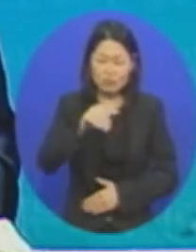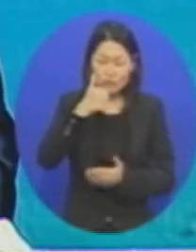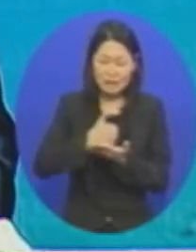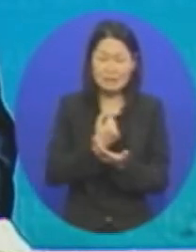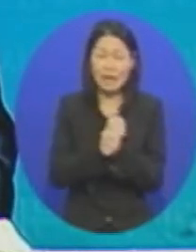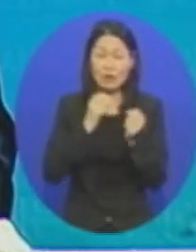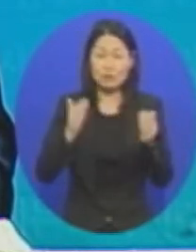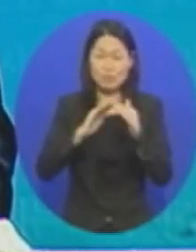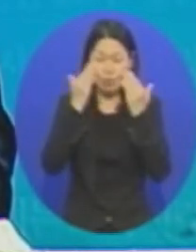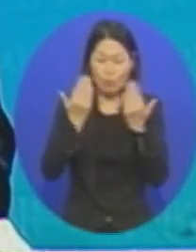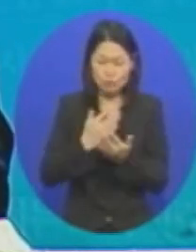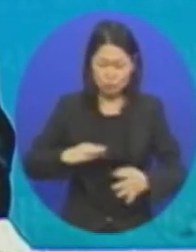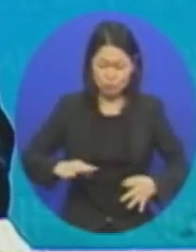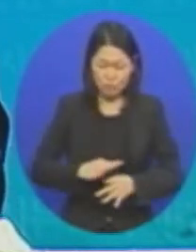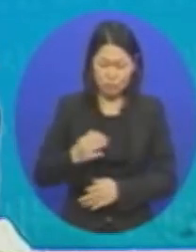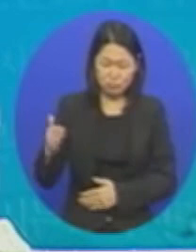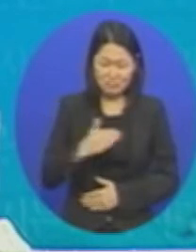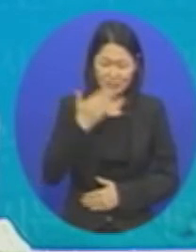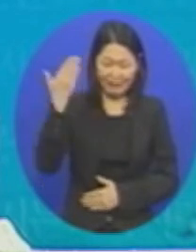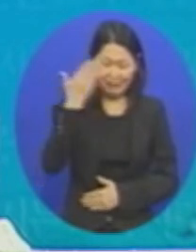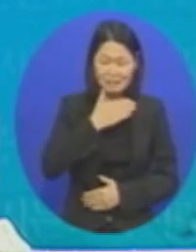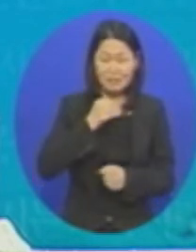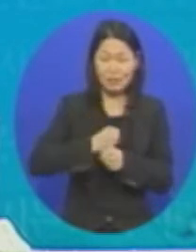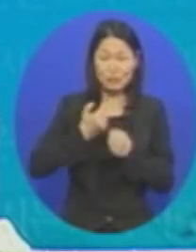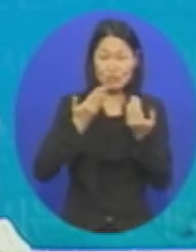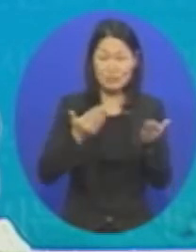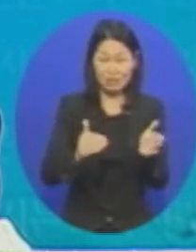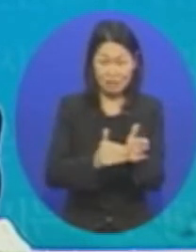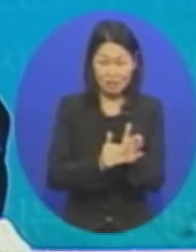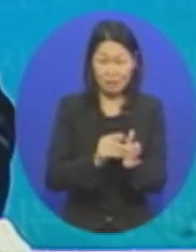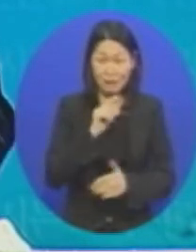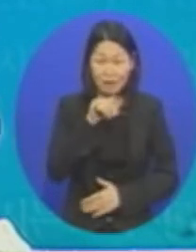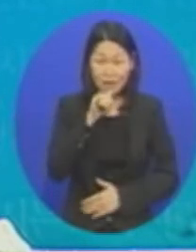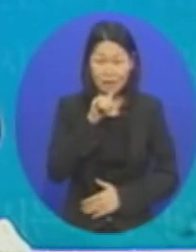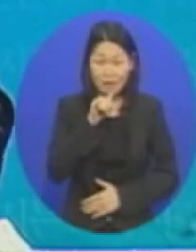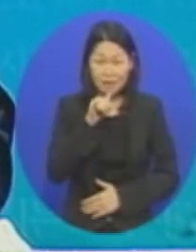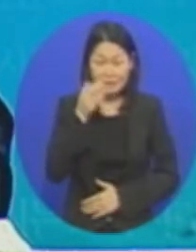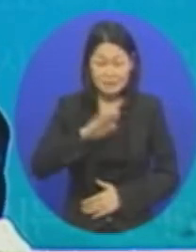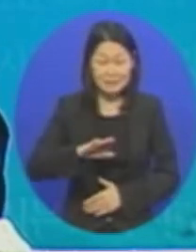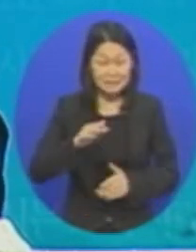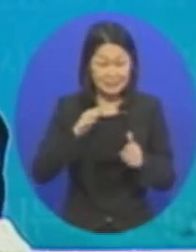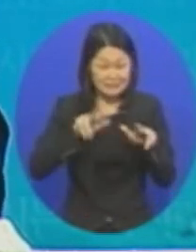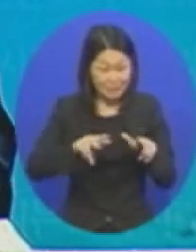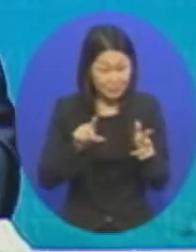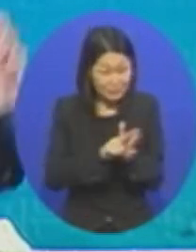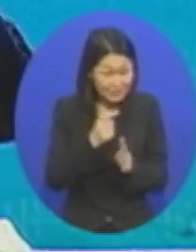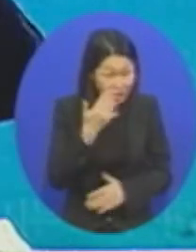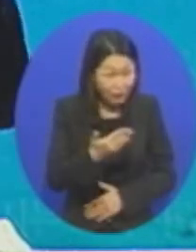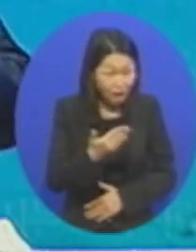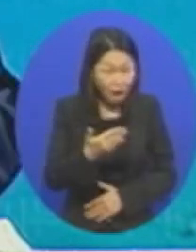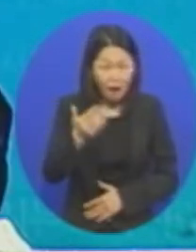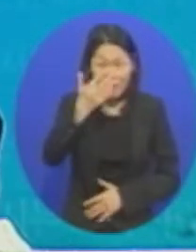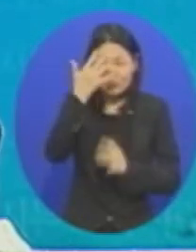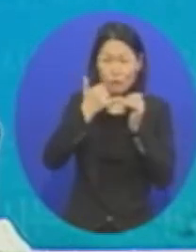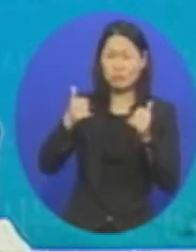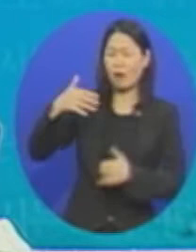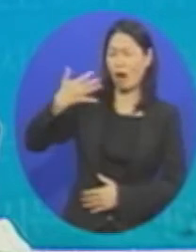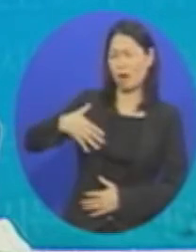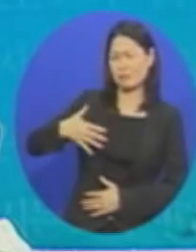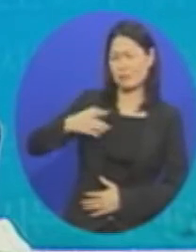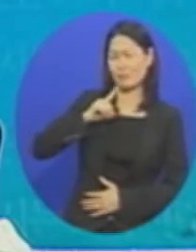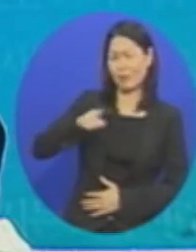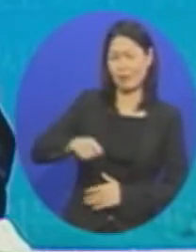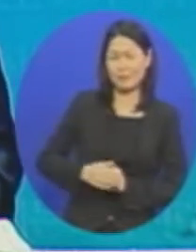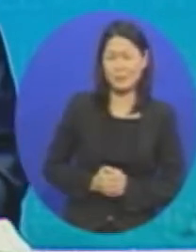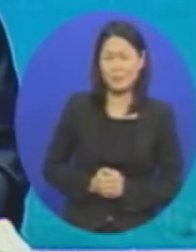불의에서 깨끗하게 하실 것이요 그리고 이제는 믿느냐 그랬어요 그래서 자기는 안 믿어진다